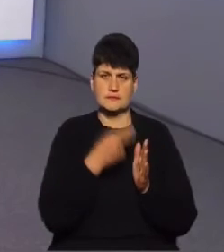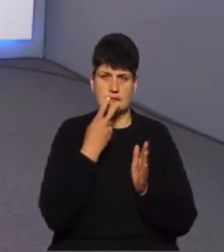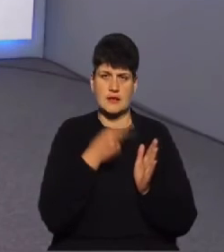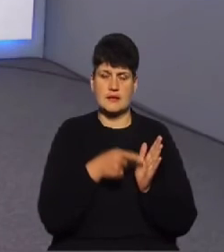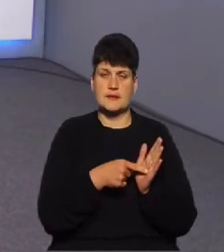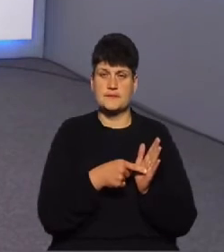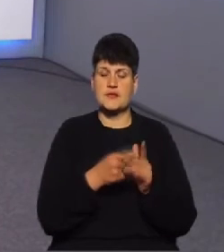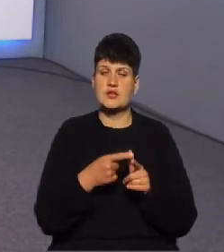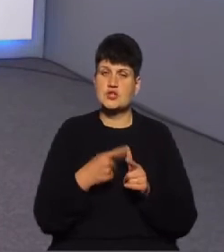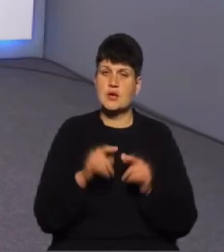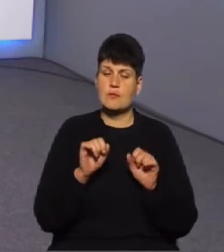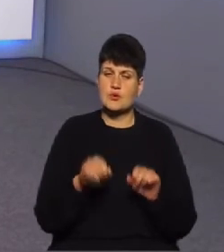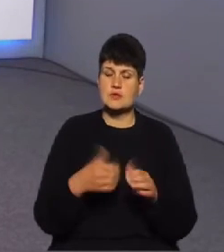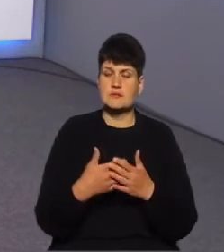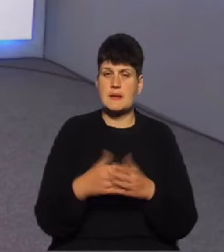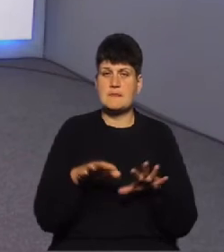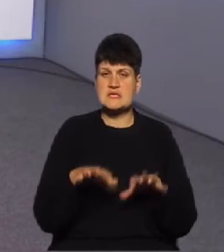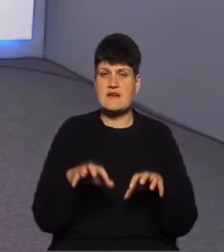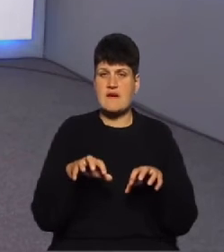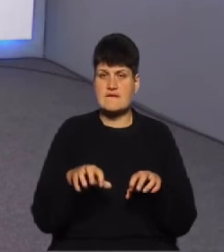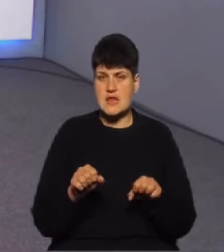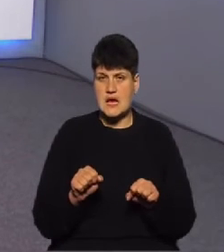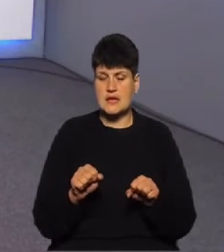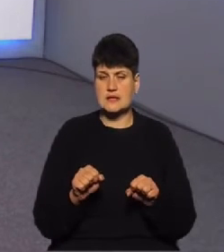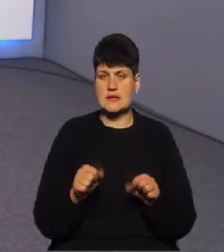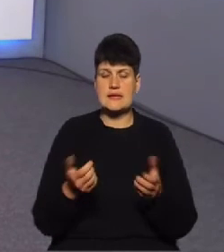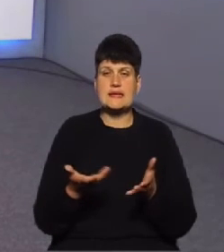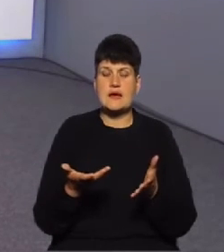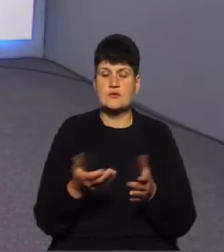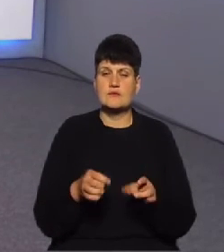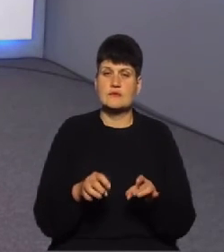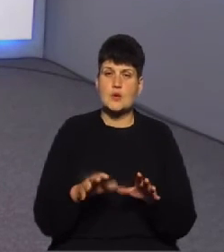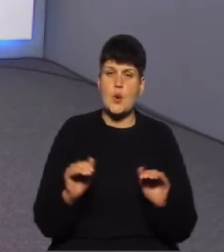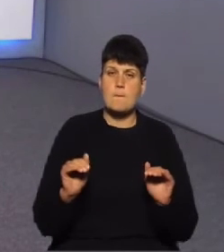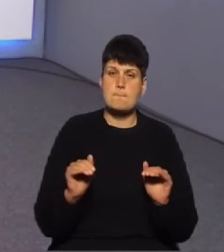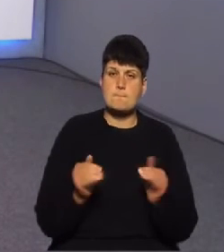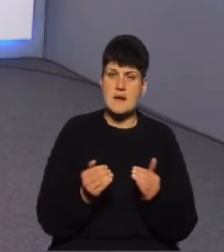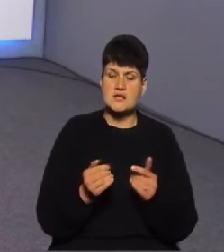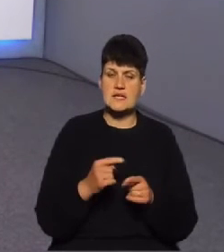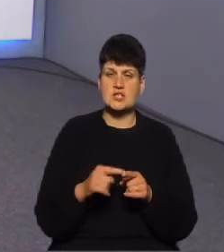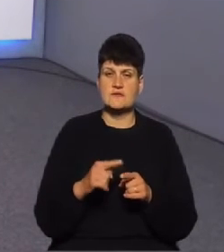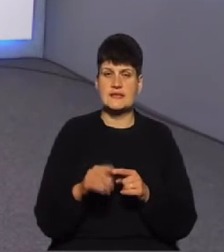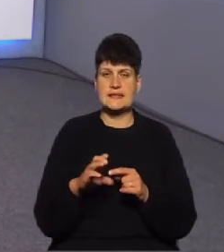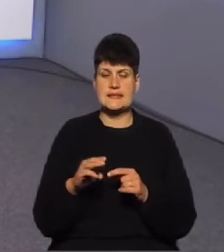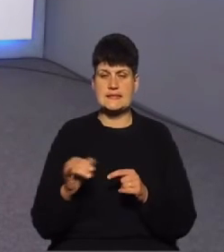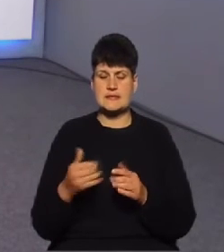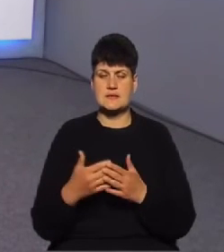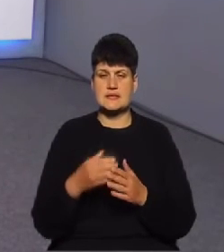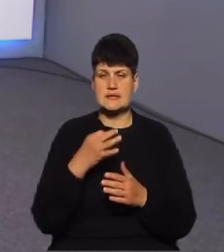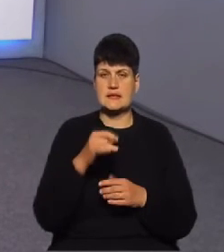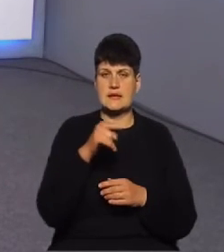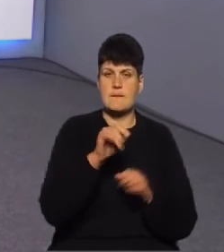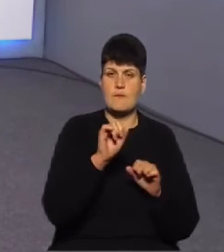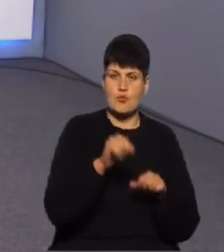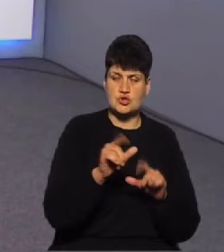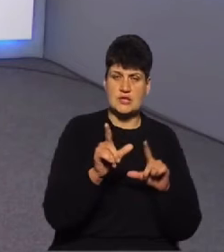може, для прикладу, місцева влада хоча б якось встановити обмеження на швидкість? Тобто сказати, там ви можете собі їздити